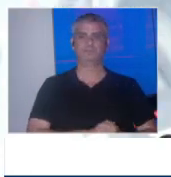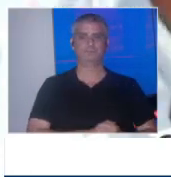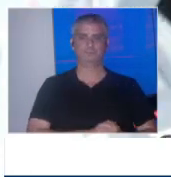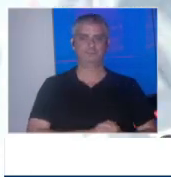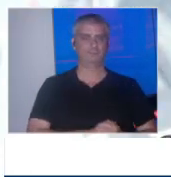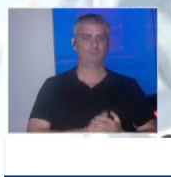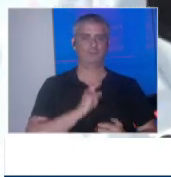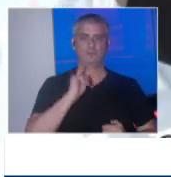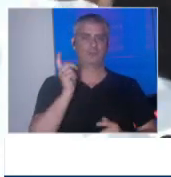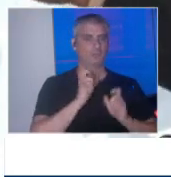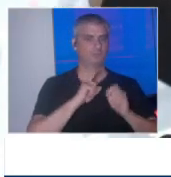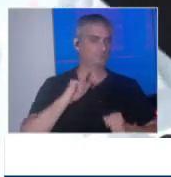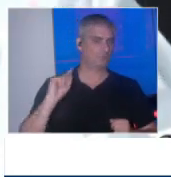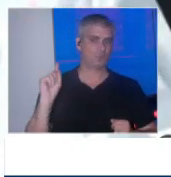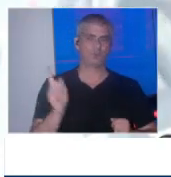אלה